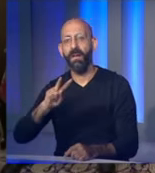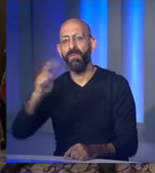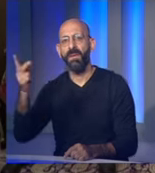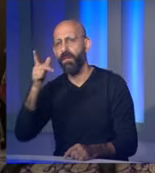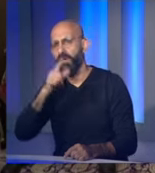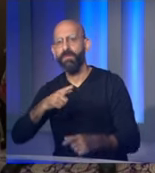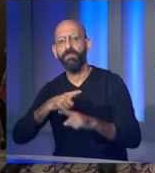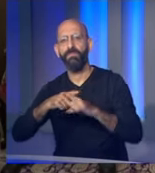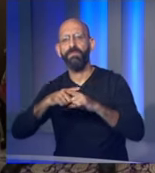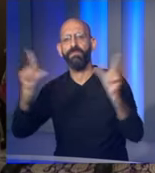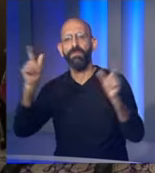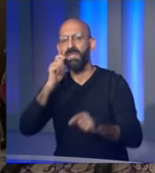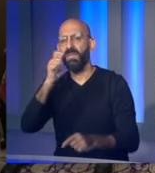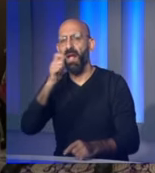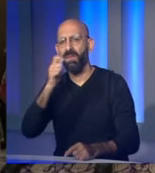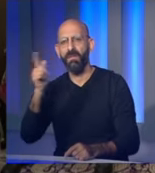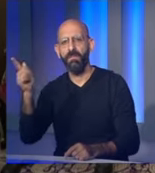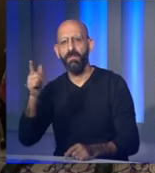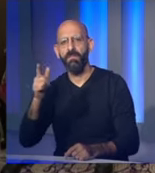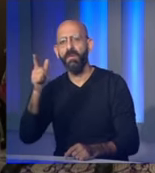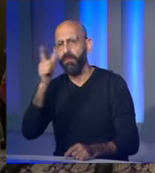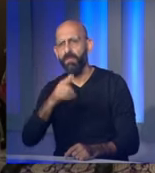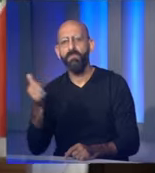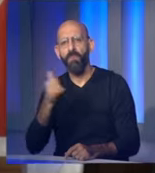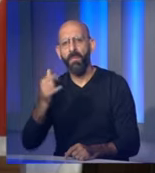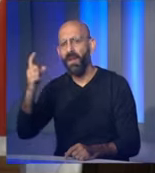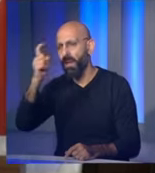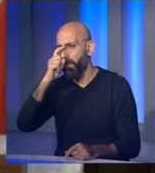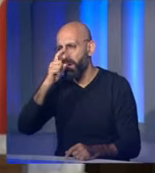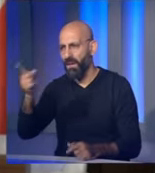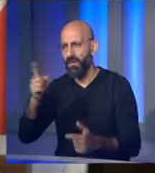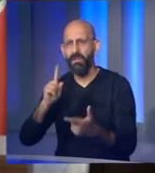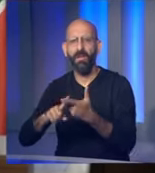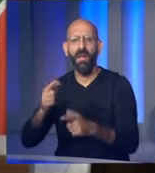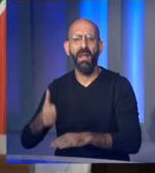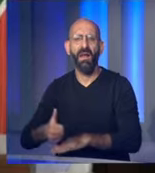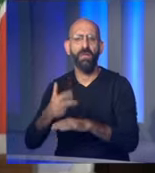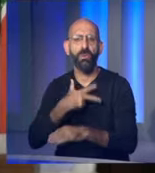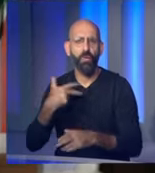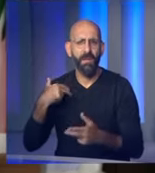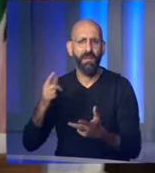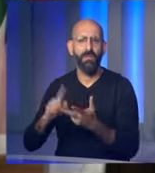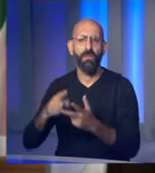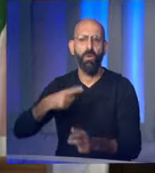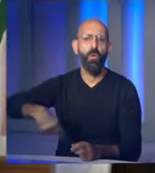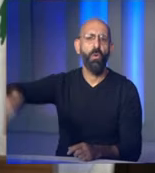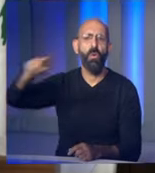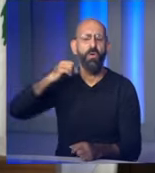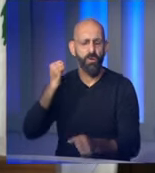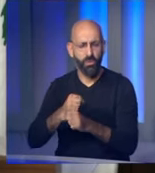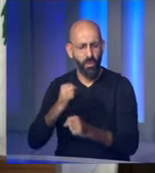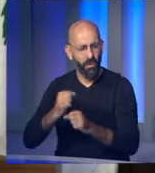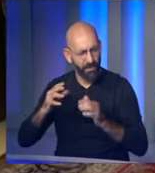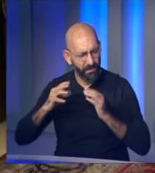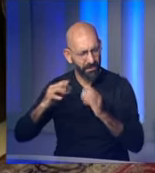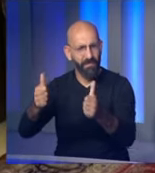لقائه وافد مجلس نقابه محرري الصحافه اللبنانيه برئاسه النقيب جوزاف الصيف وقد قال ايضا ننوه بجهود الرئيسين نبيه بري ونجيب